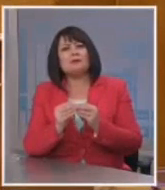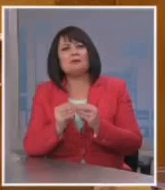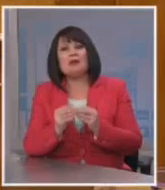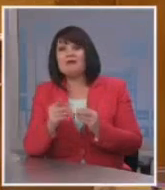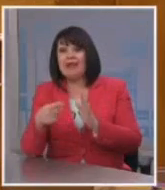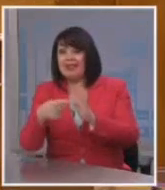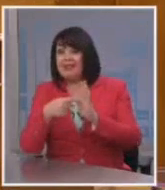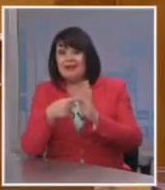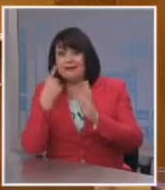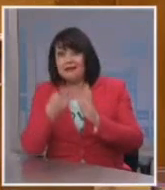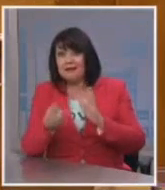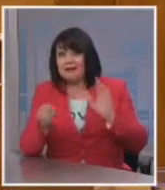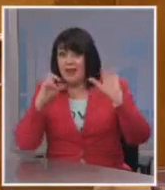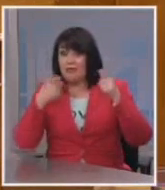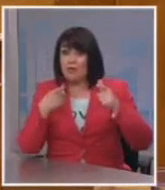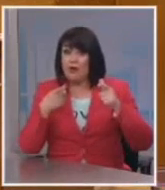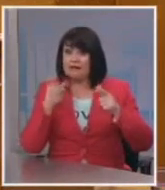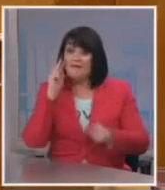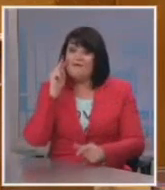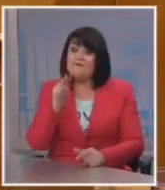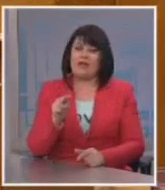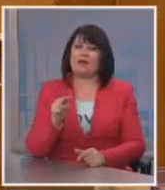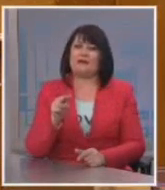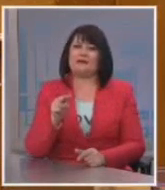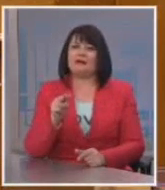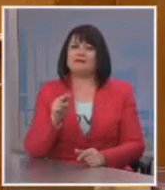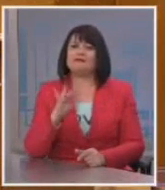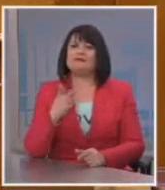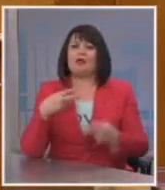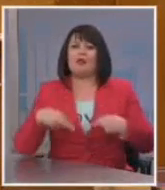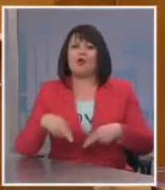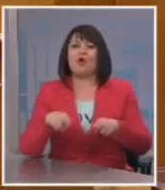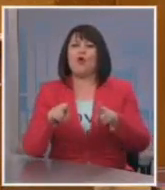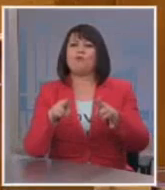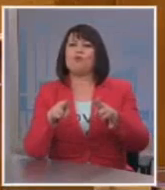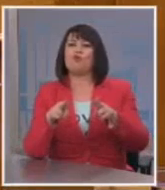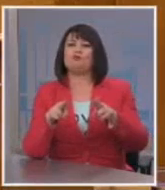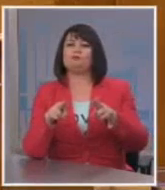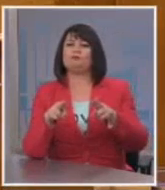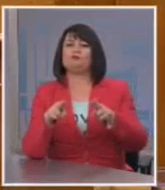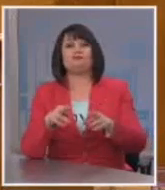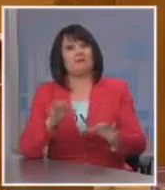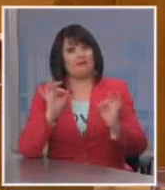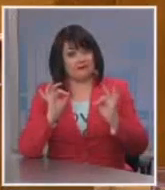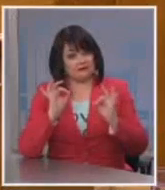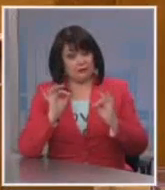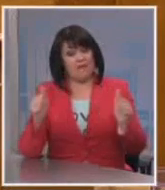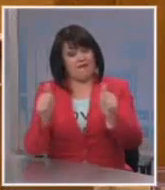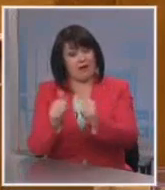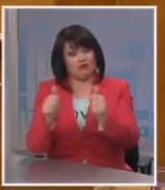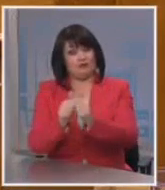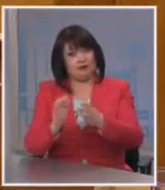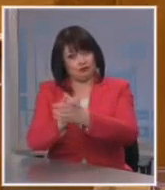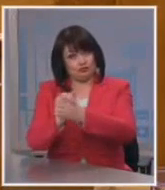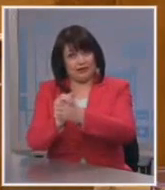δείχνουν ότι η Νέα Δημοκρατία ακολουθεί ένα δρόμο που θα φέρει βεβαίως συμμαχίες όχι προς